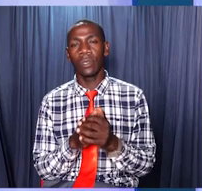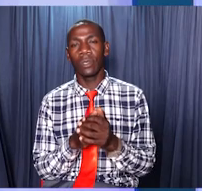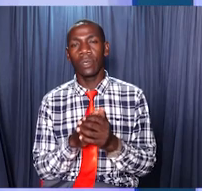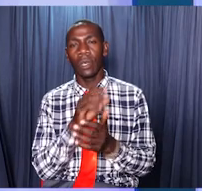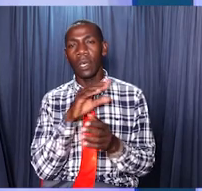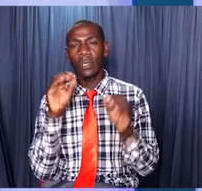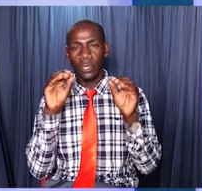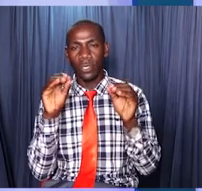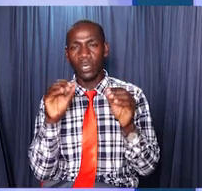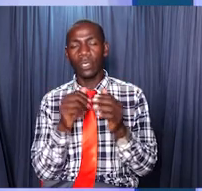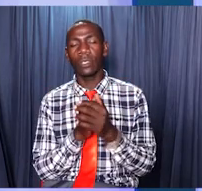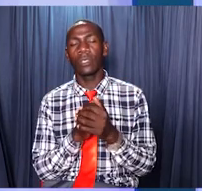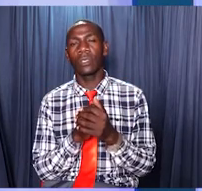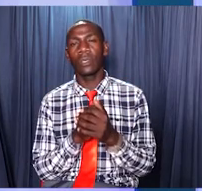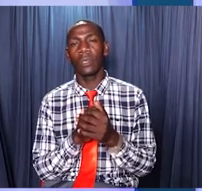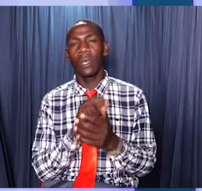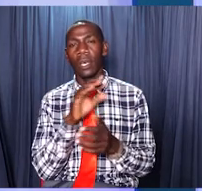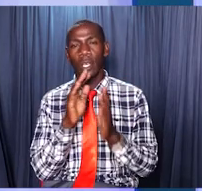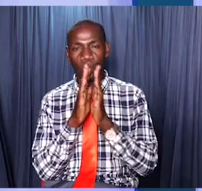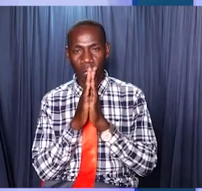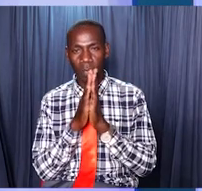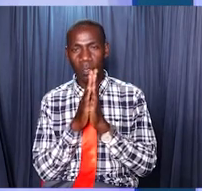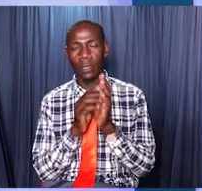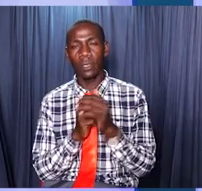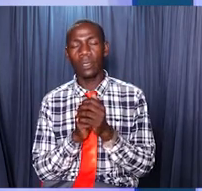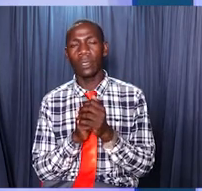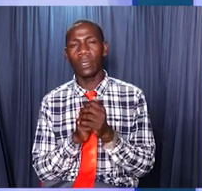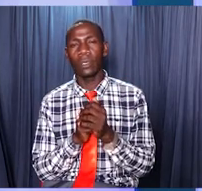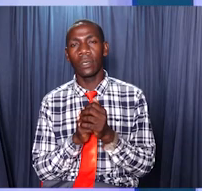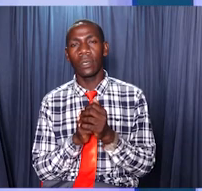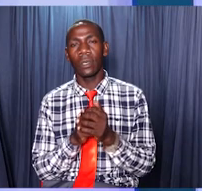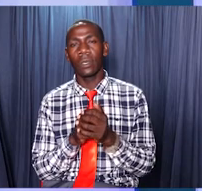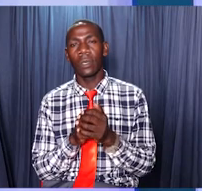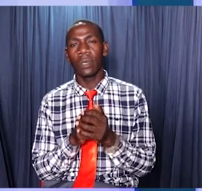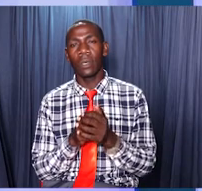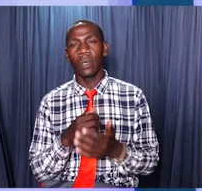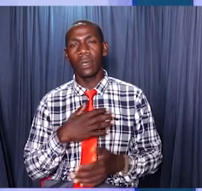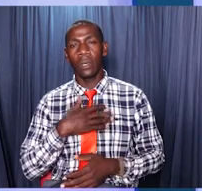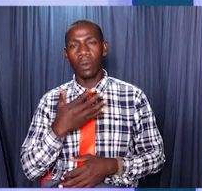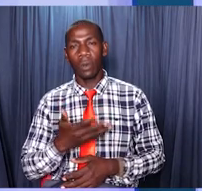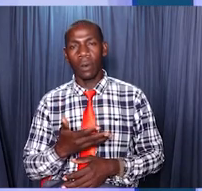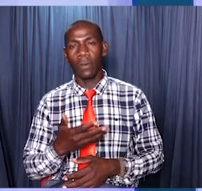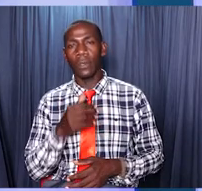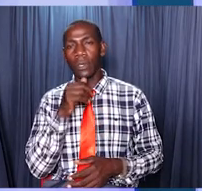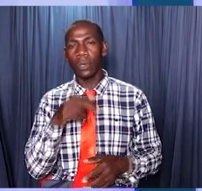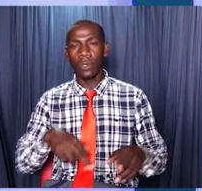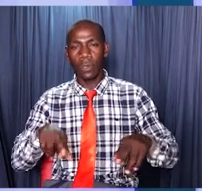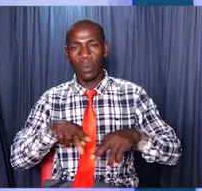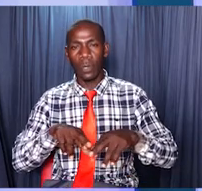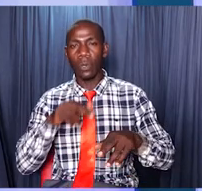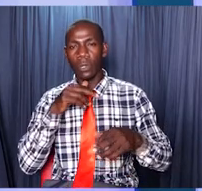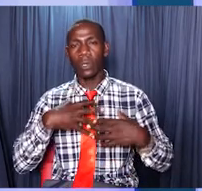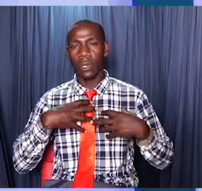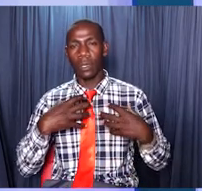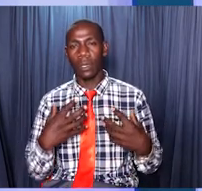Na mafundisho. And many teachings. Na maombi. And prayers. Kutubu pasipo kuchoka moyoni, repenting without